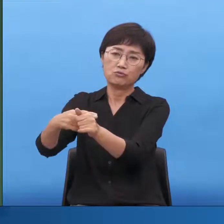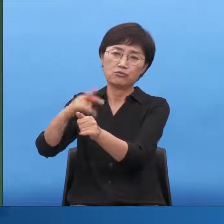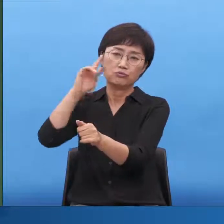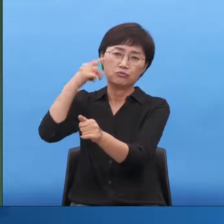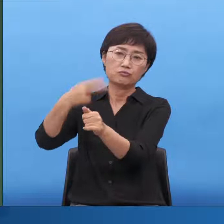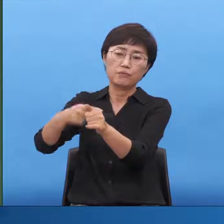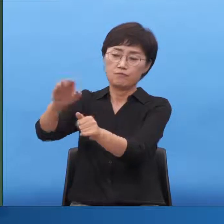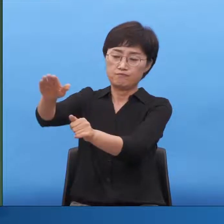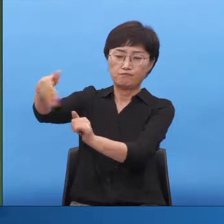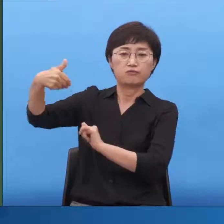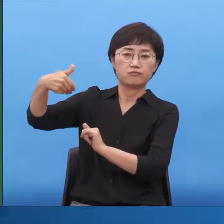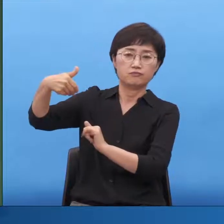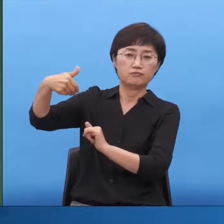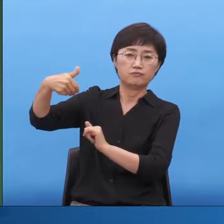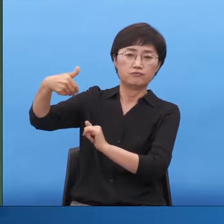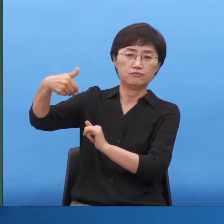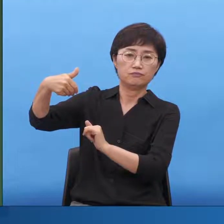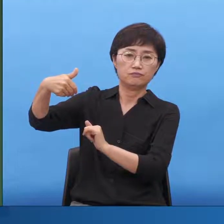所以神呼召了最重要的保罗.